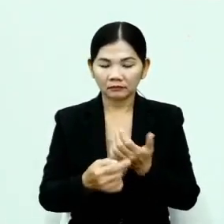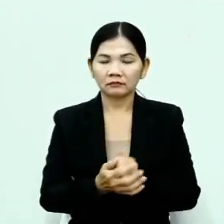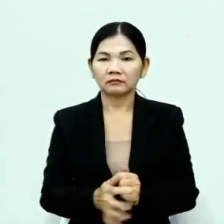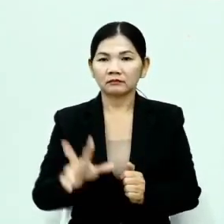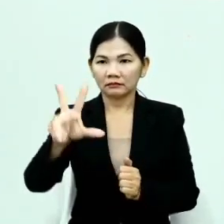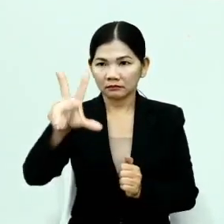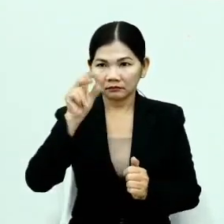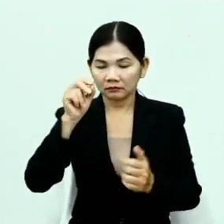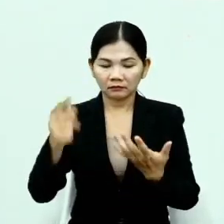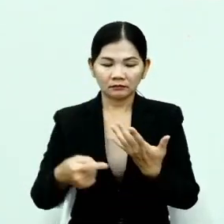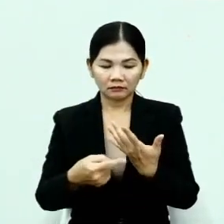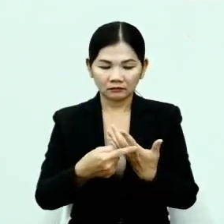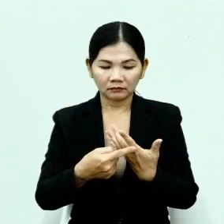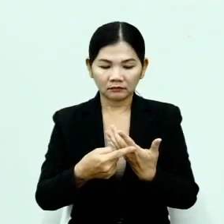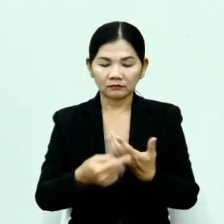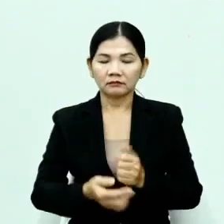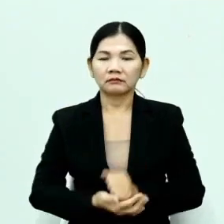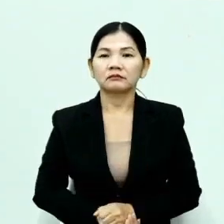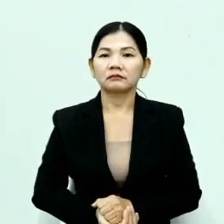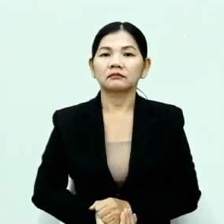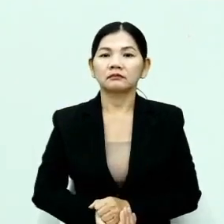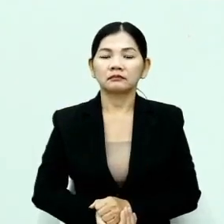បេះ